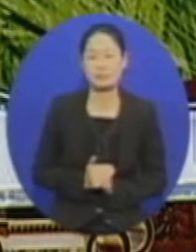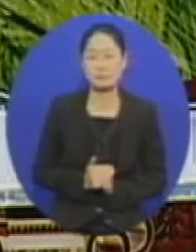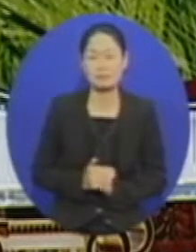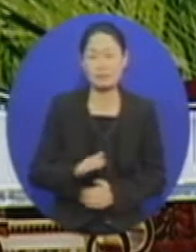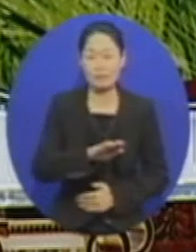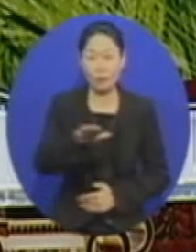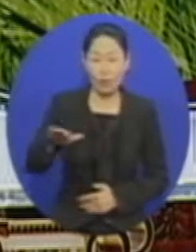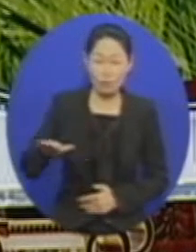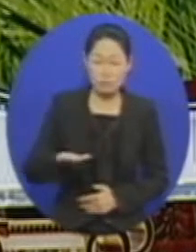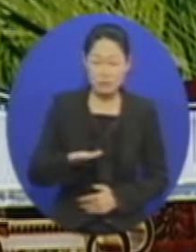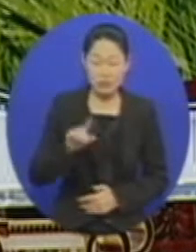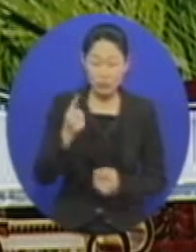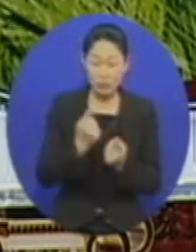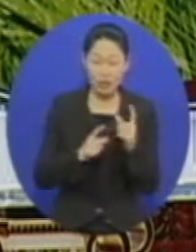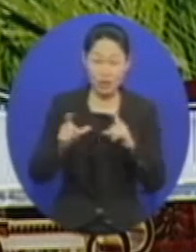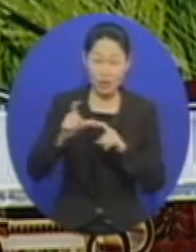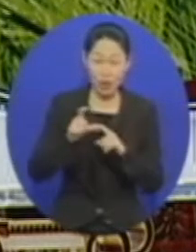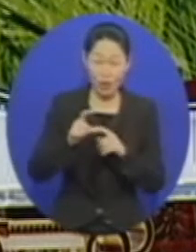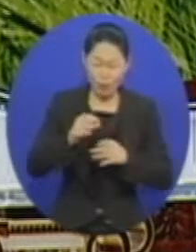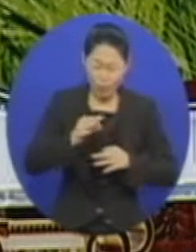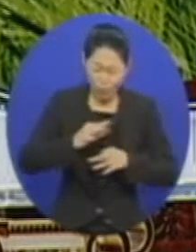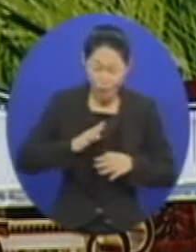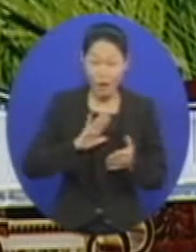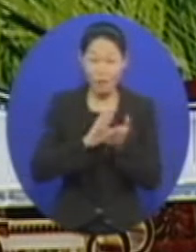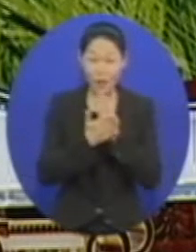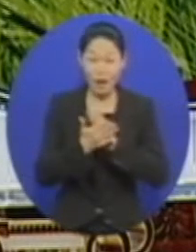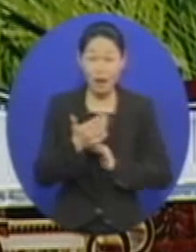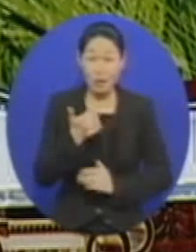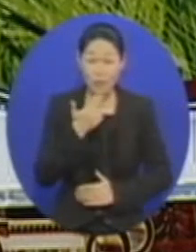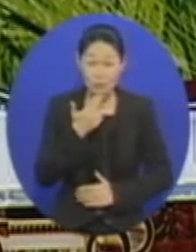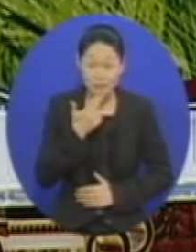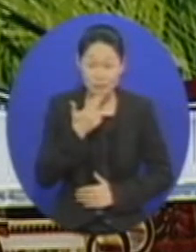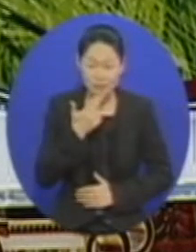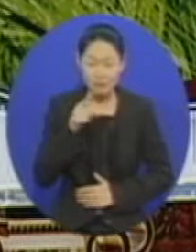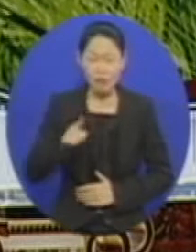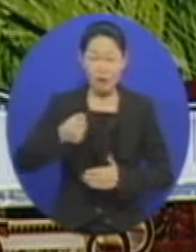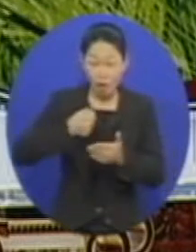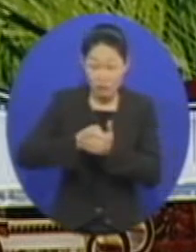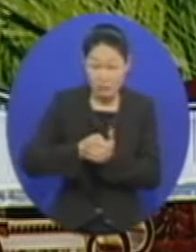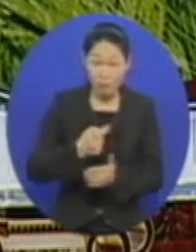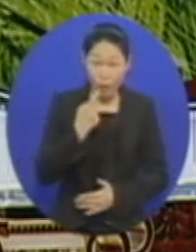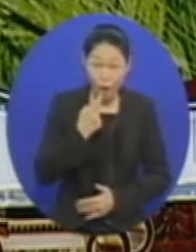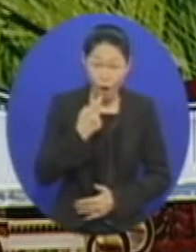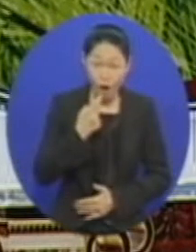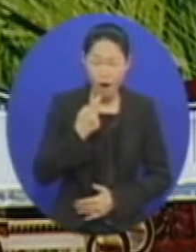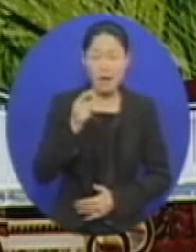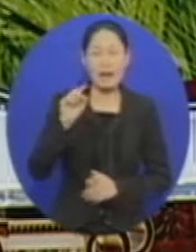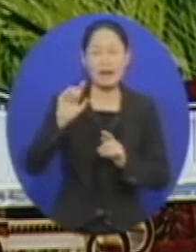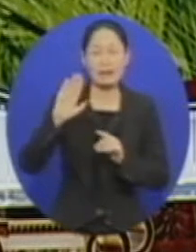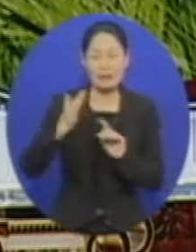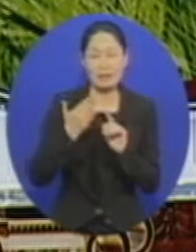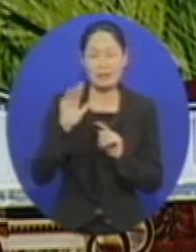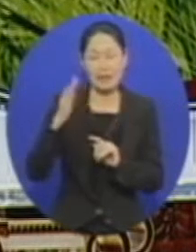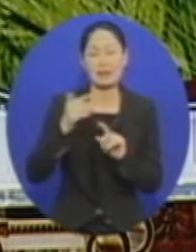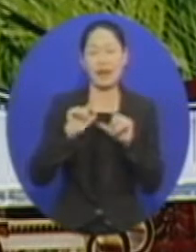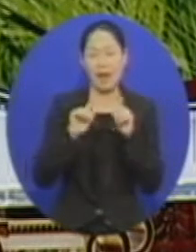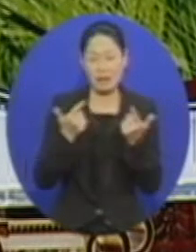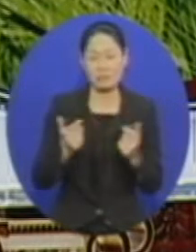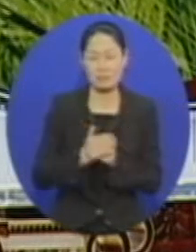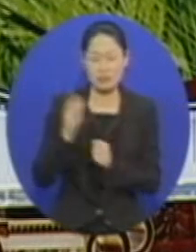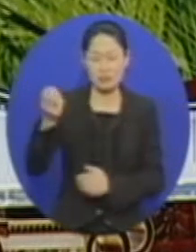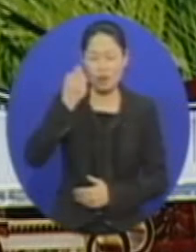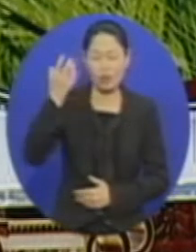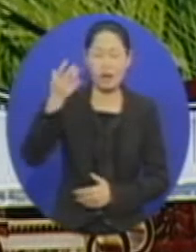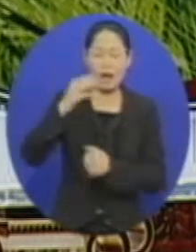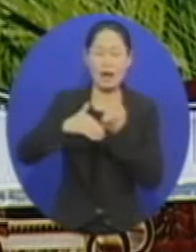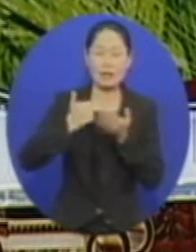여러분이 이보다 더 놀라운 변화가 어딨어요 이건 결심에서 배워서 되는게 아닙니다 성령 하나님이 내 마음에